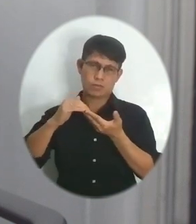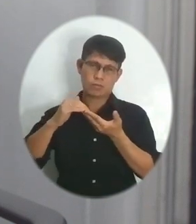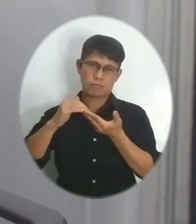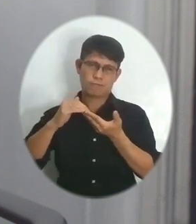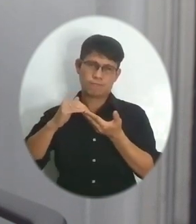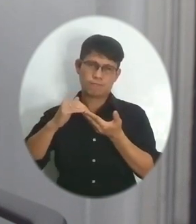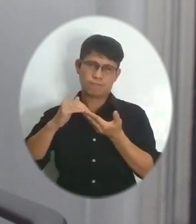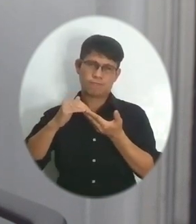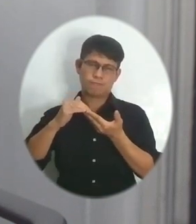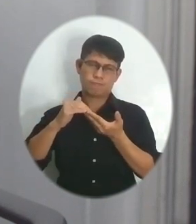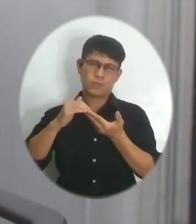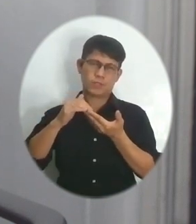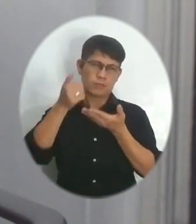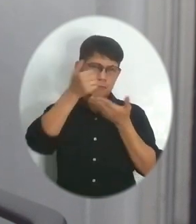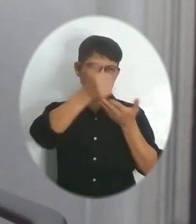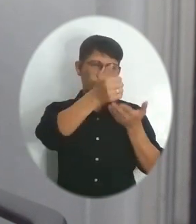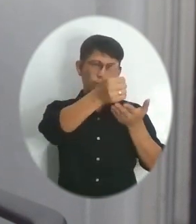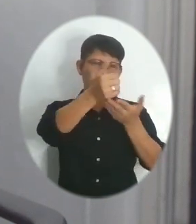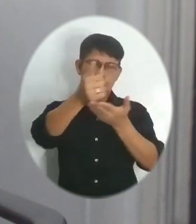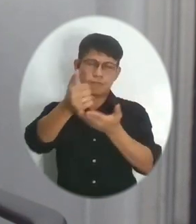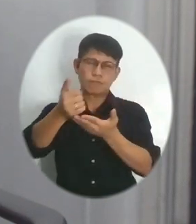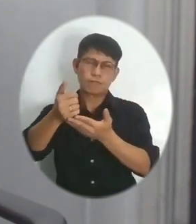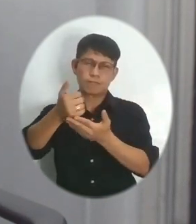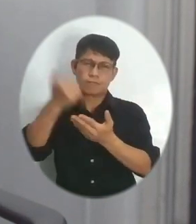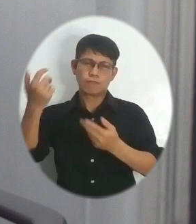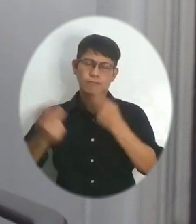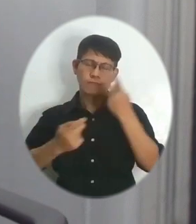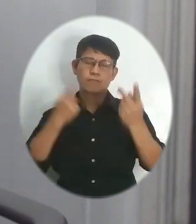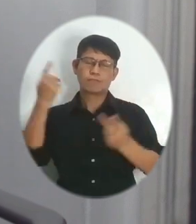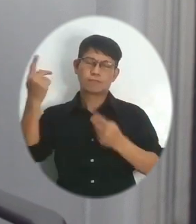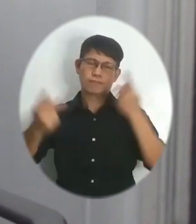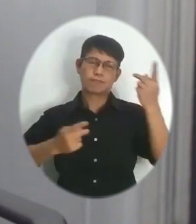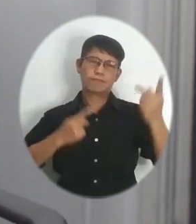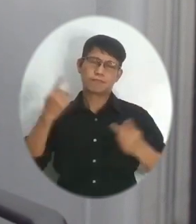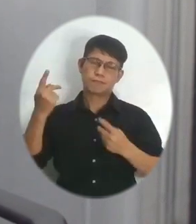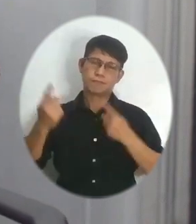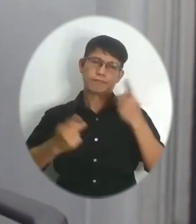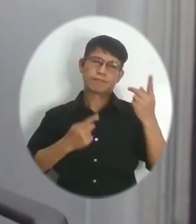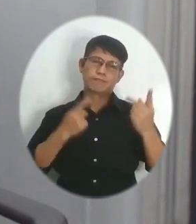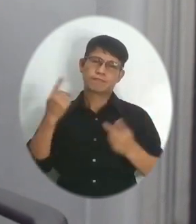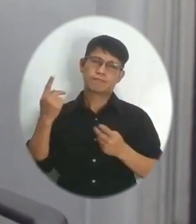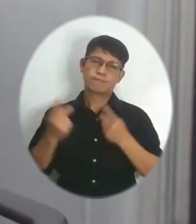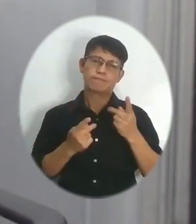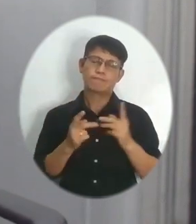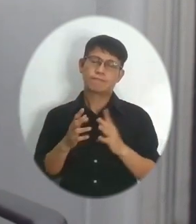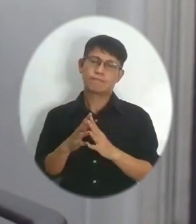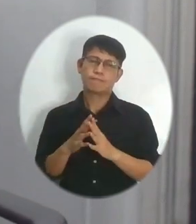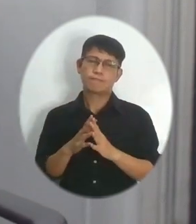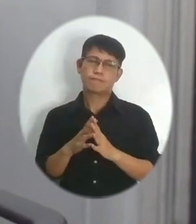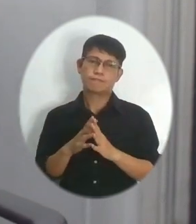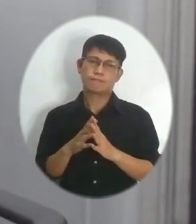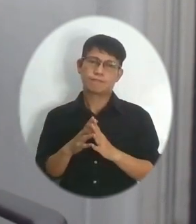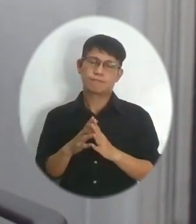matulungan nga po yung di lang yung anak ko. Marami dapat sana yung marami pa.